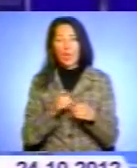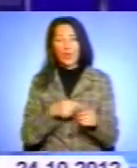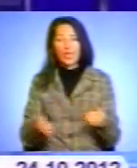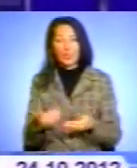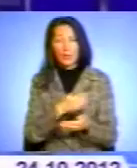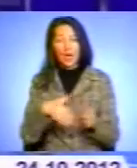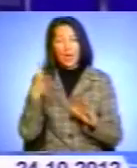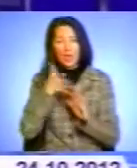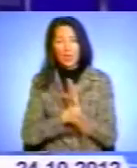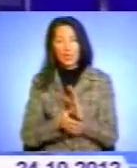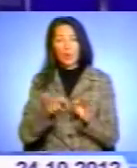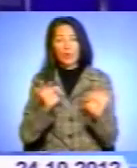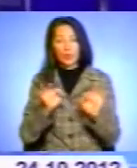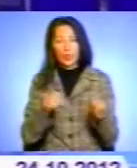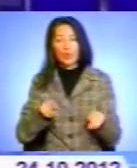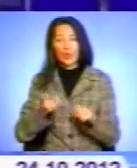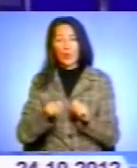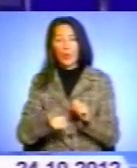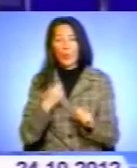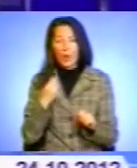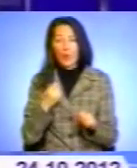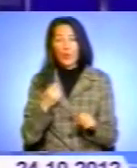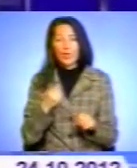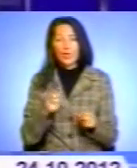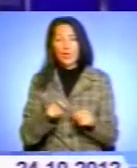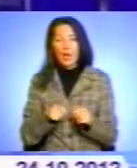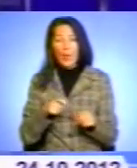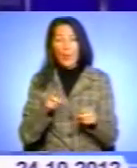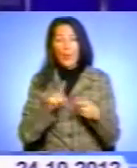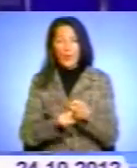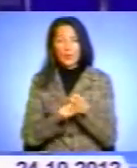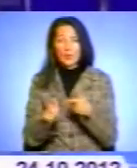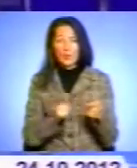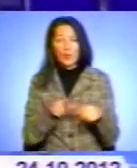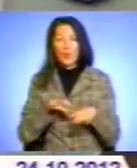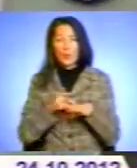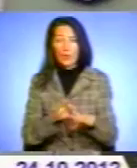про правопорушення, пов'язані з підготовкою і проведенням виборів. Подробиці у сюжеті.